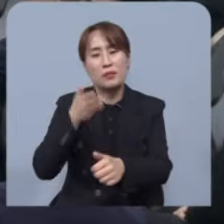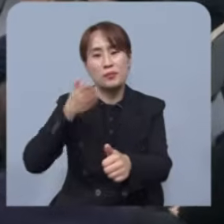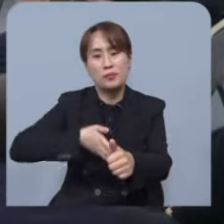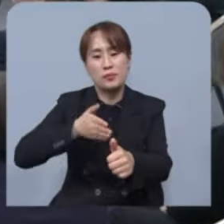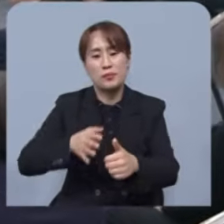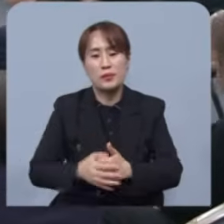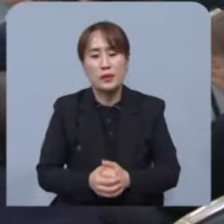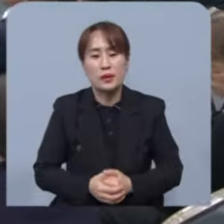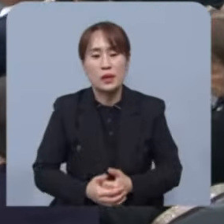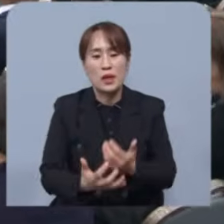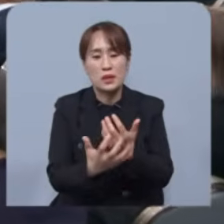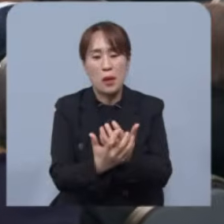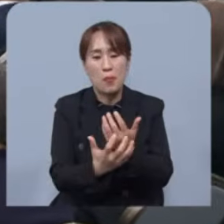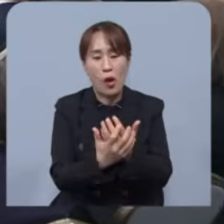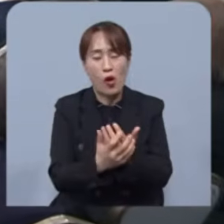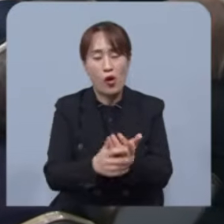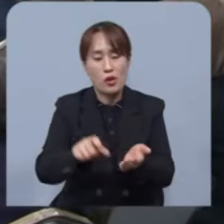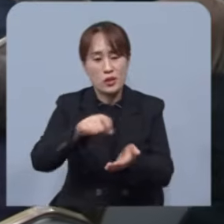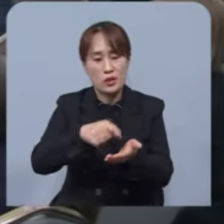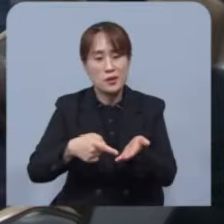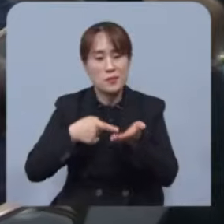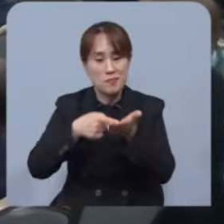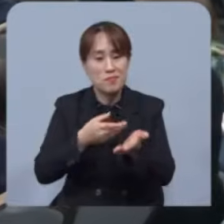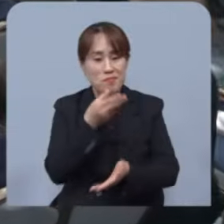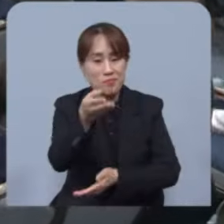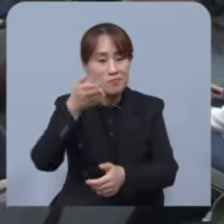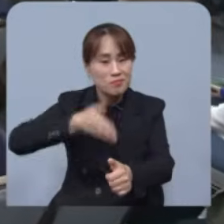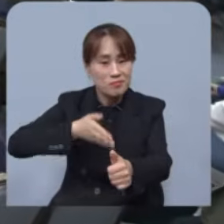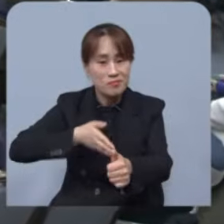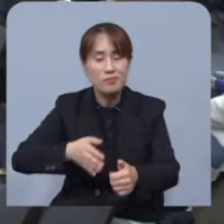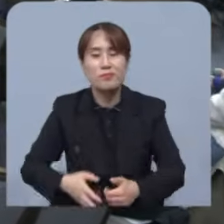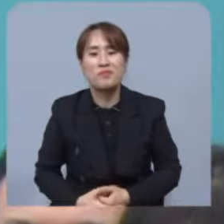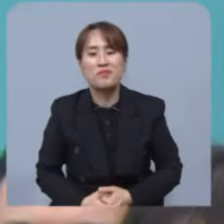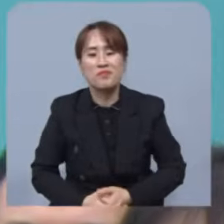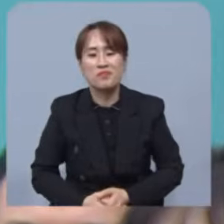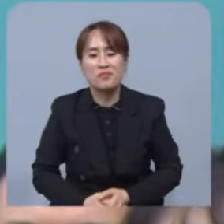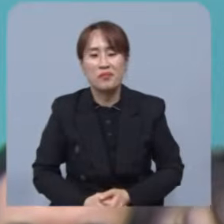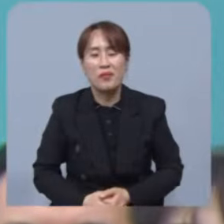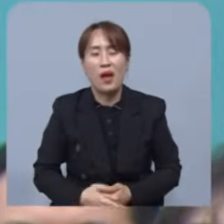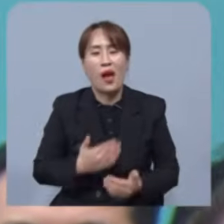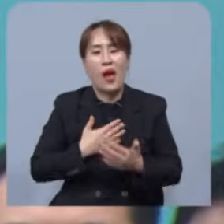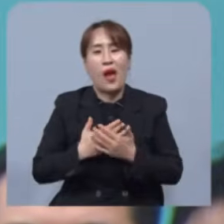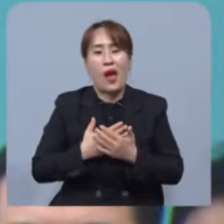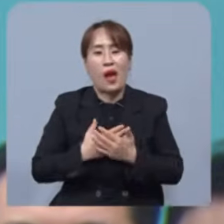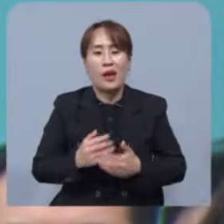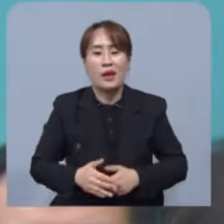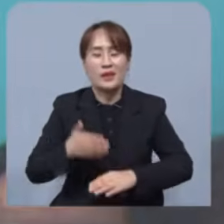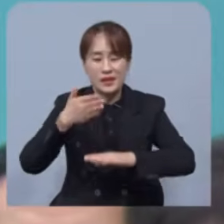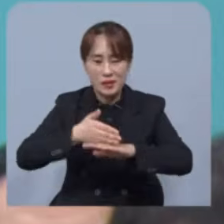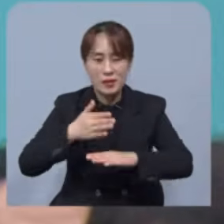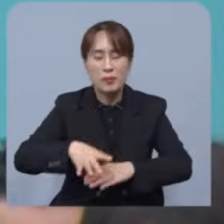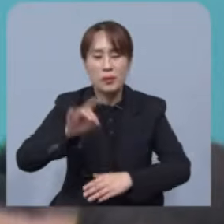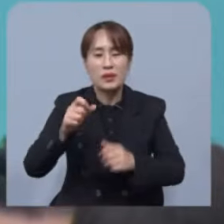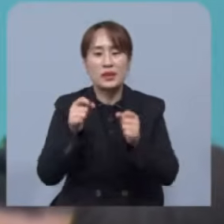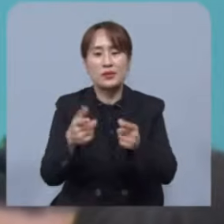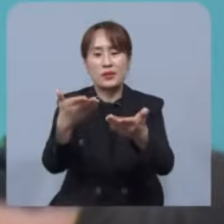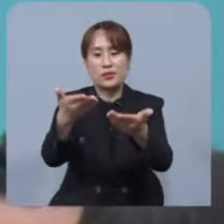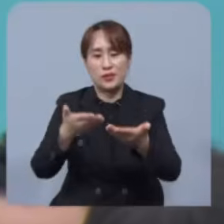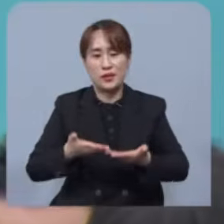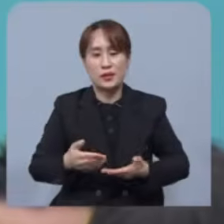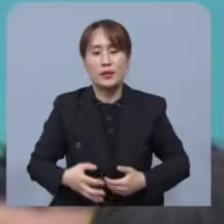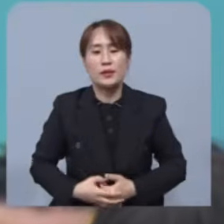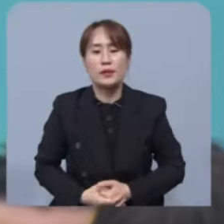부탁드리겠습니다. 서면 제안서 적극적으로 활용해 주시고요. 이거 떨리네요. 감사합니다. 먼저 기회를